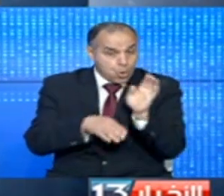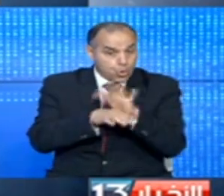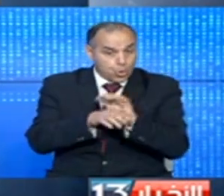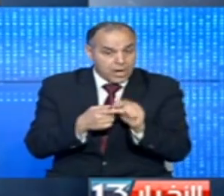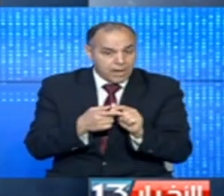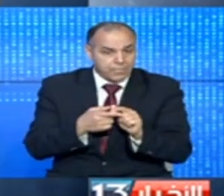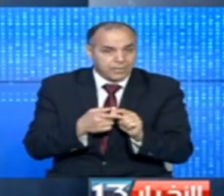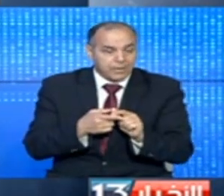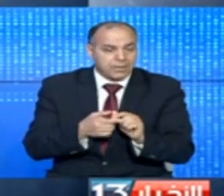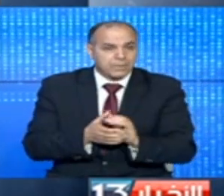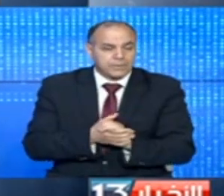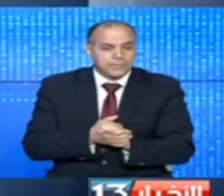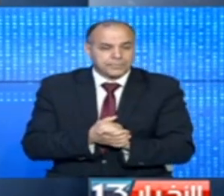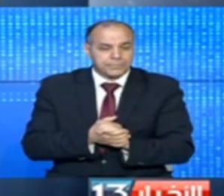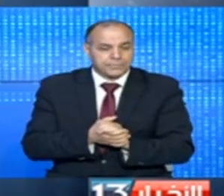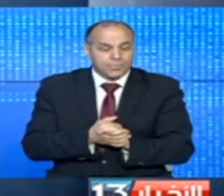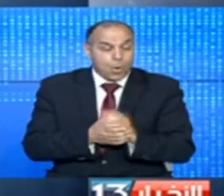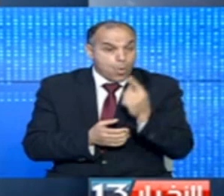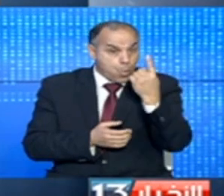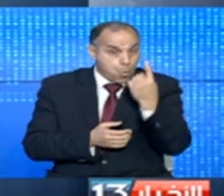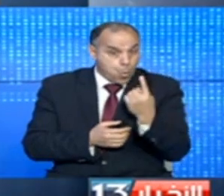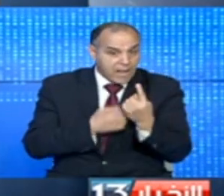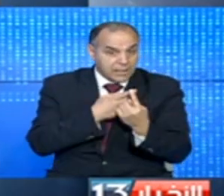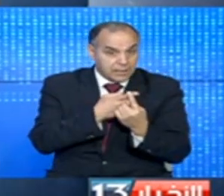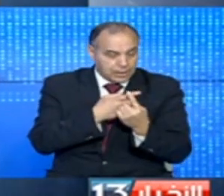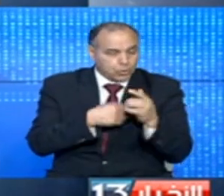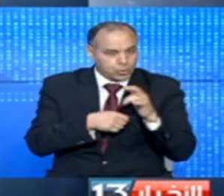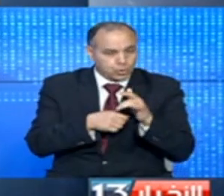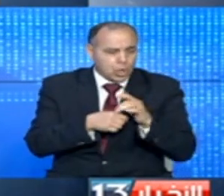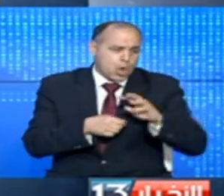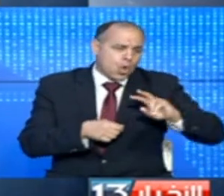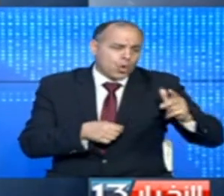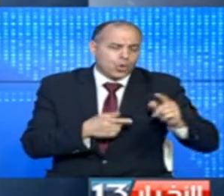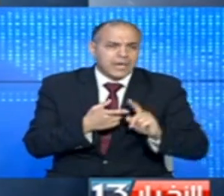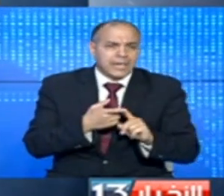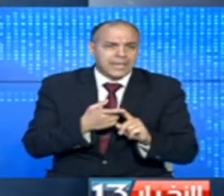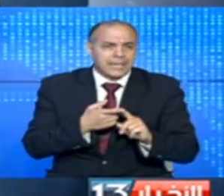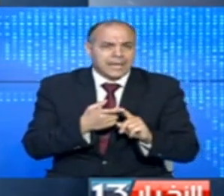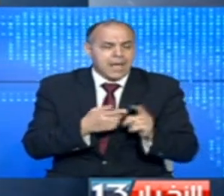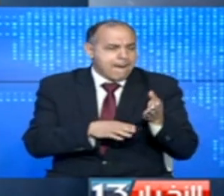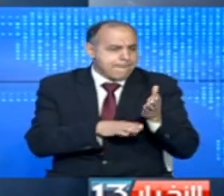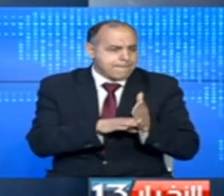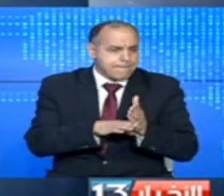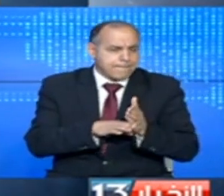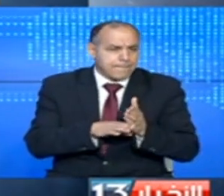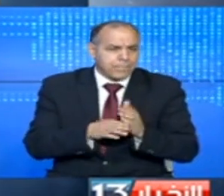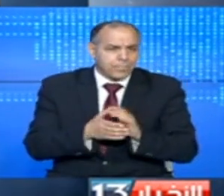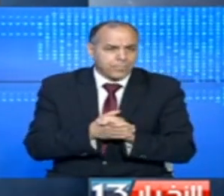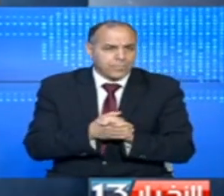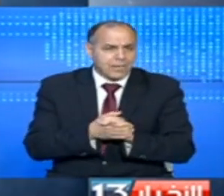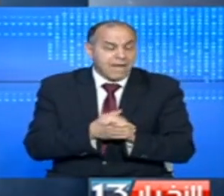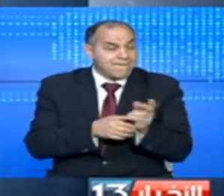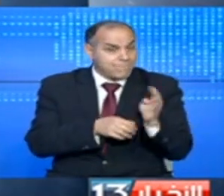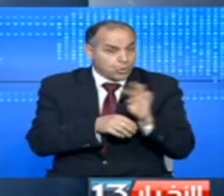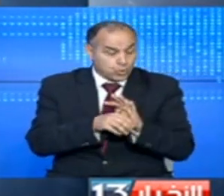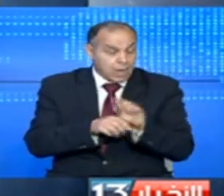وهي حالة نجم نقولوا وحيدة، ولكن الحالات الأخرى كانوا حاملين